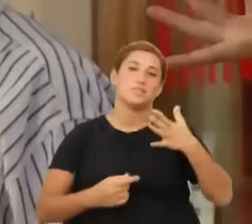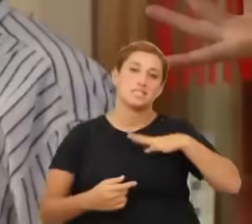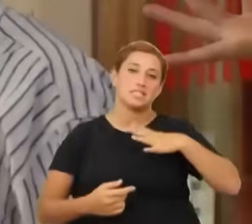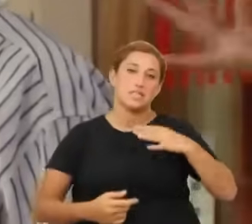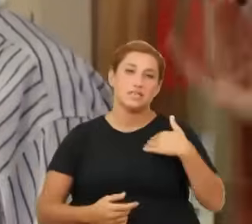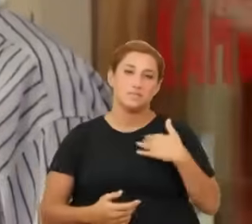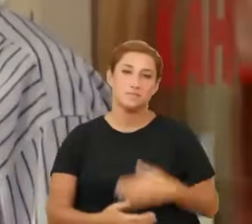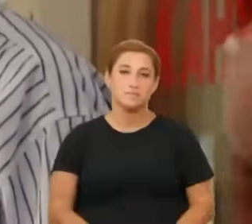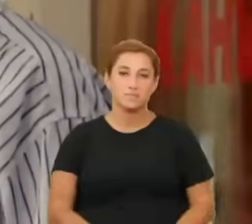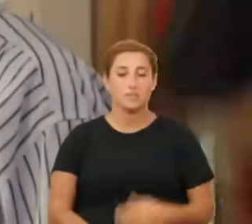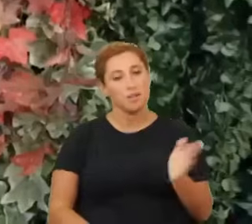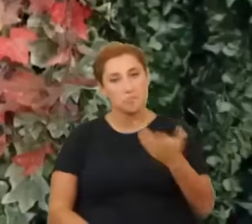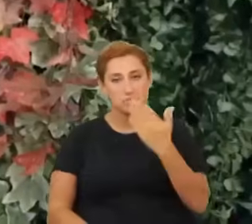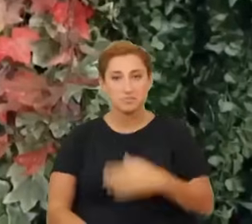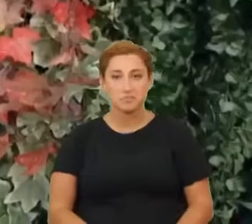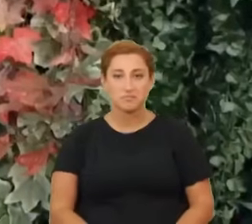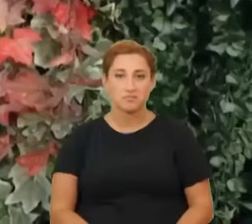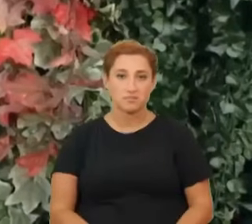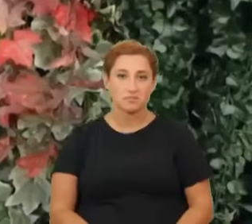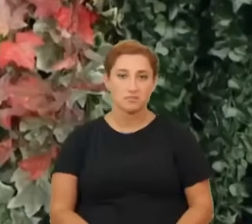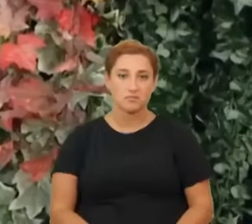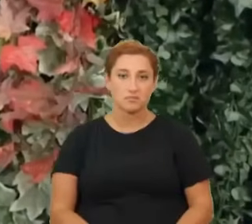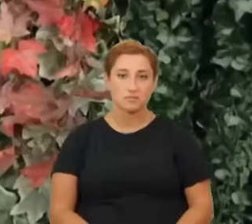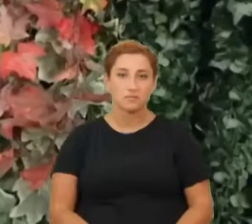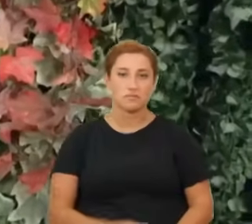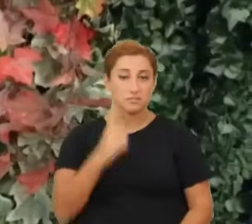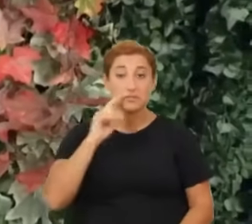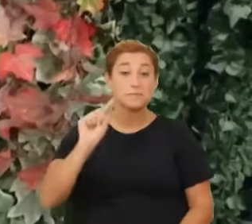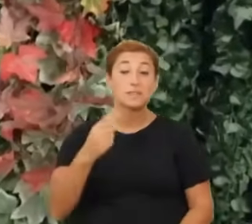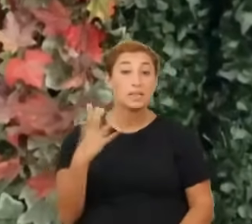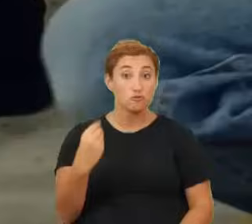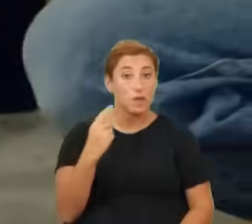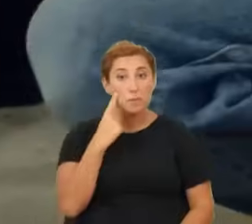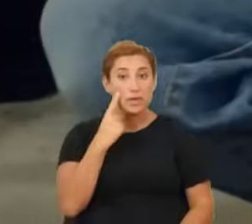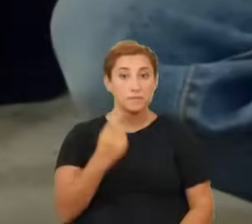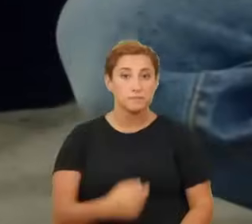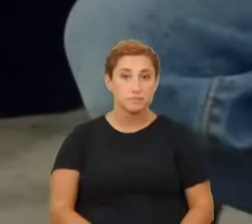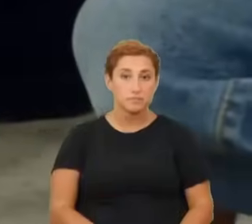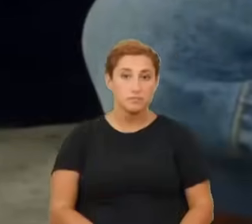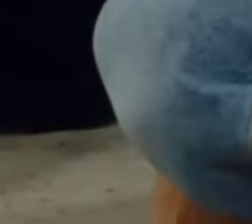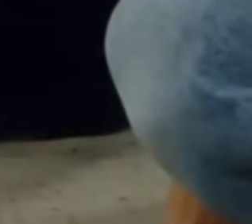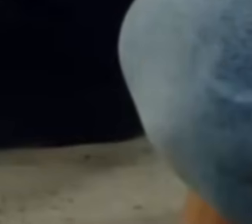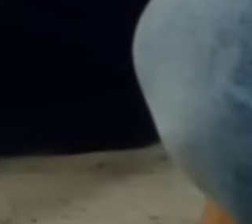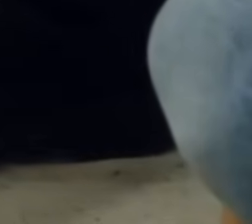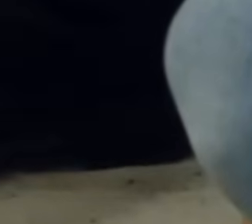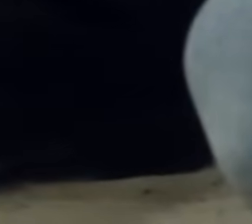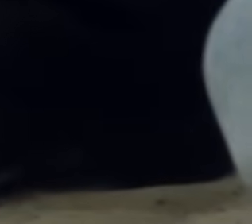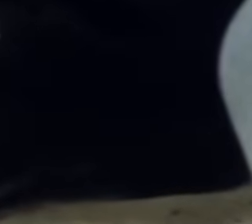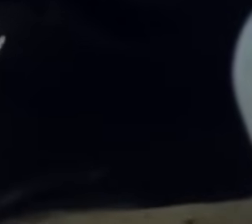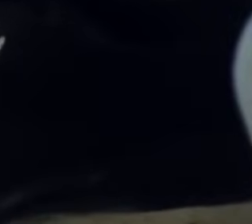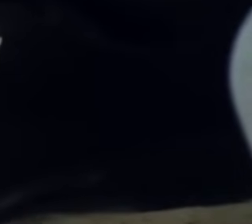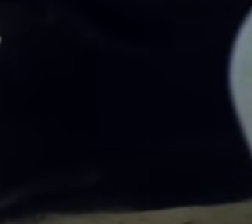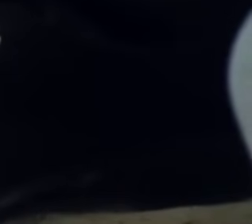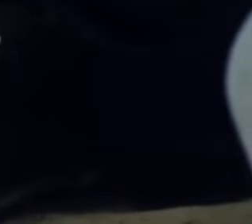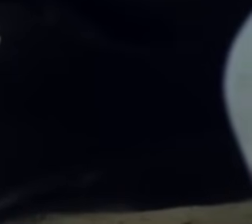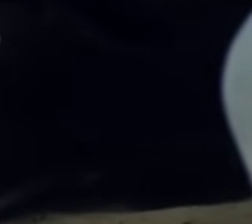Kadın çıkardı. At. Kim imzan güzel mi? At bakalım. Muzaffer kumaş pantolonunu diz altına kadar